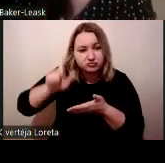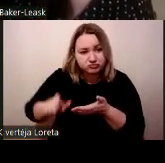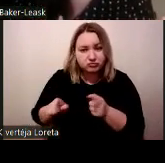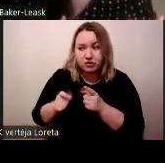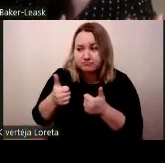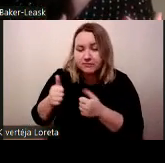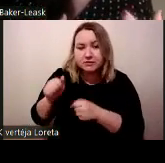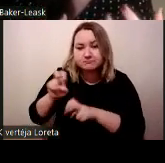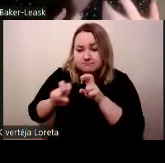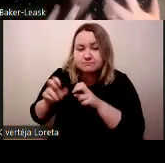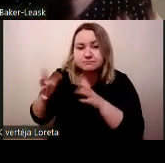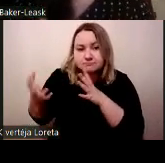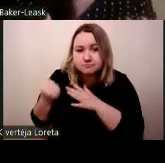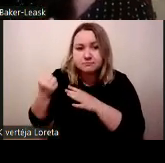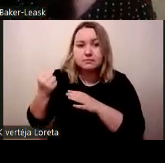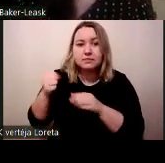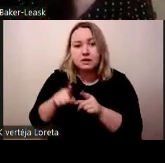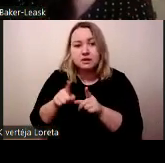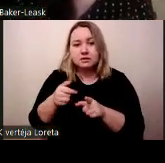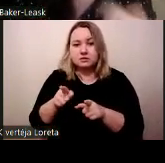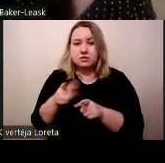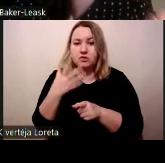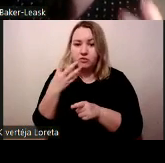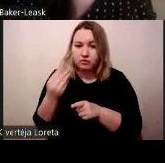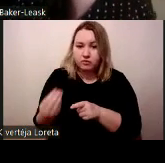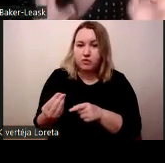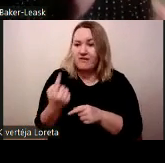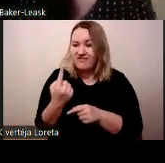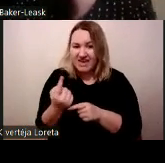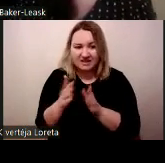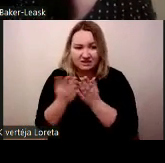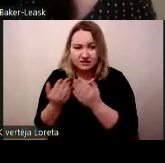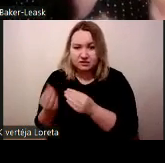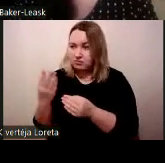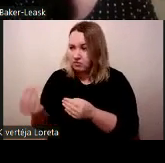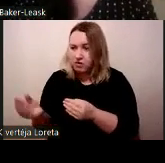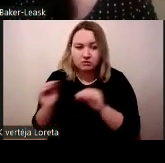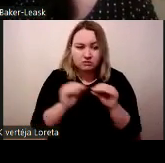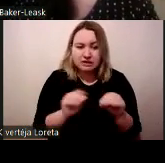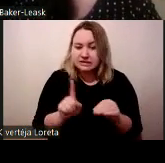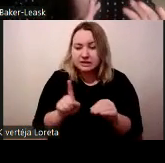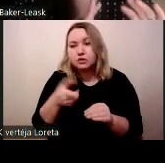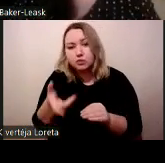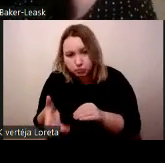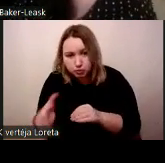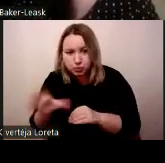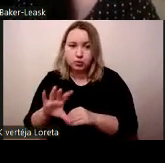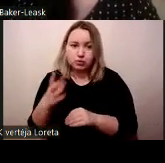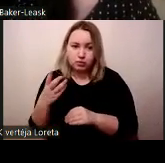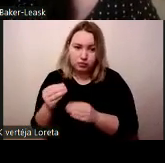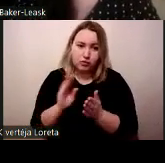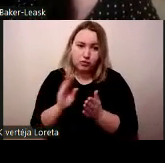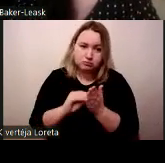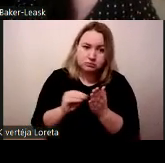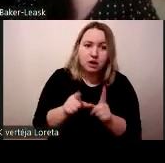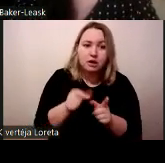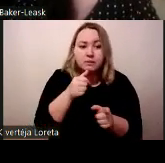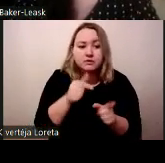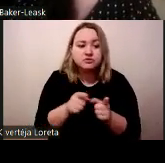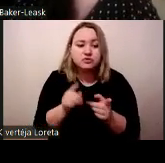daugiau tų knygų vieno autoriaus negu viena. Ir pasikalbant apie rašymo stilių,